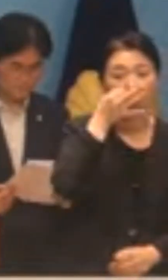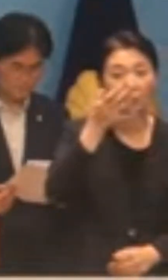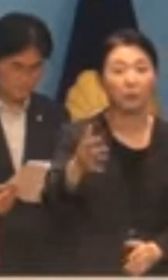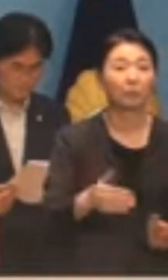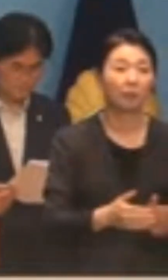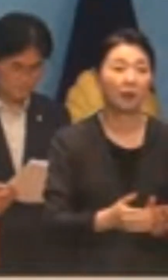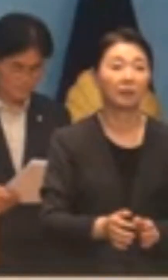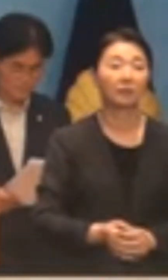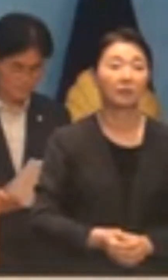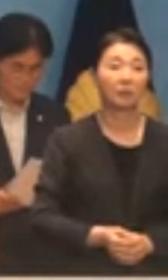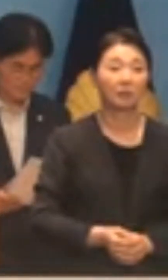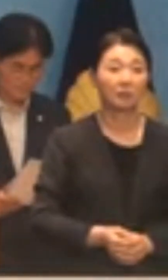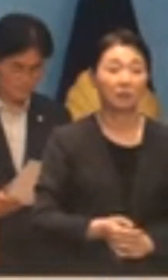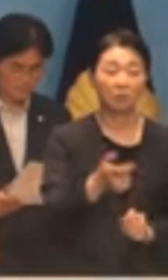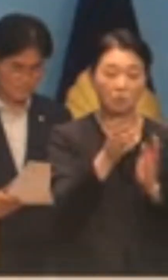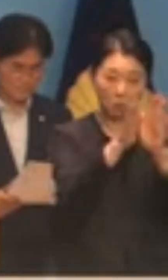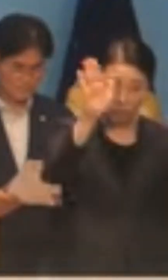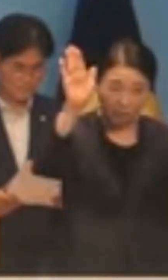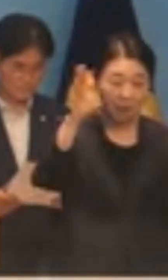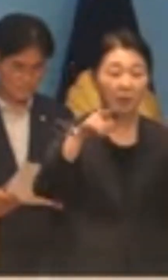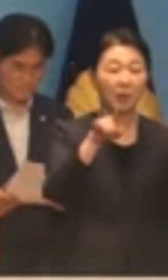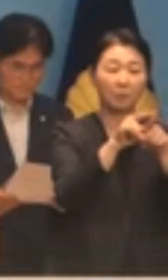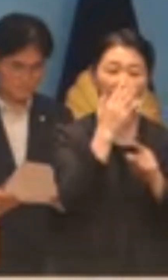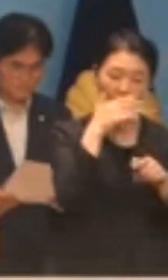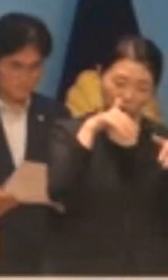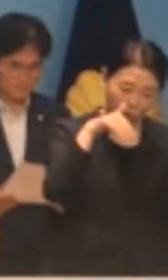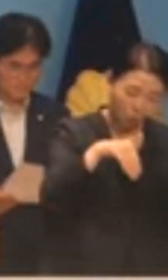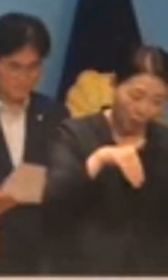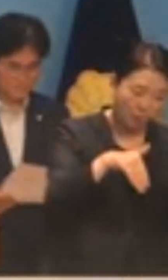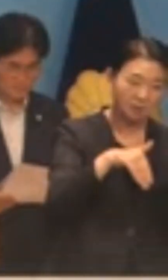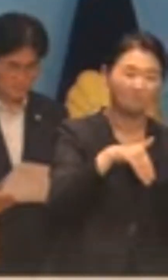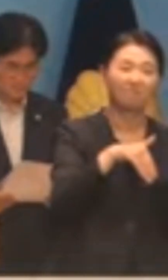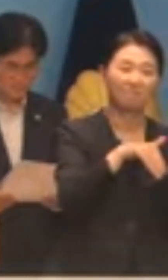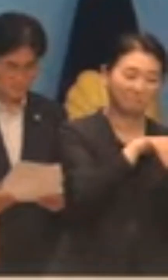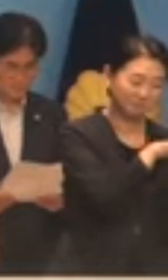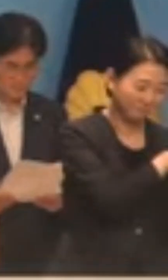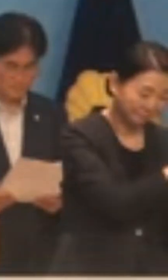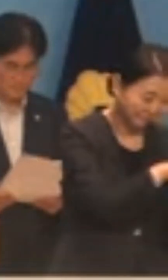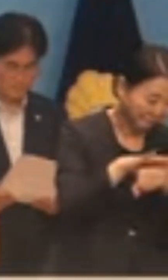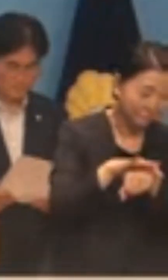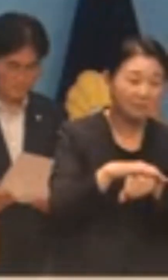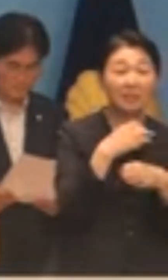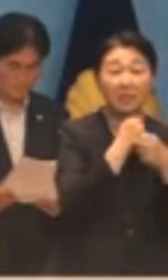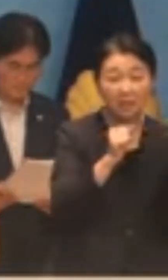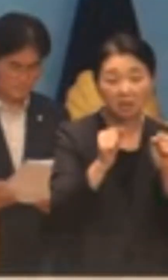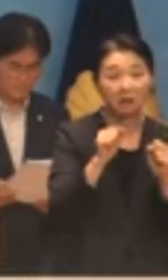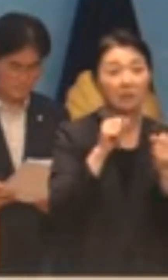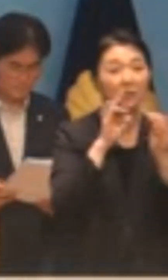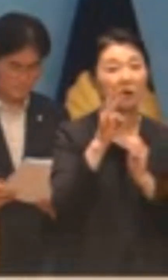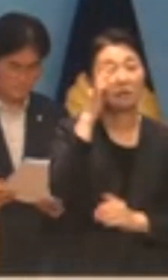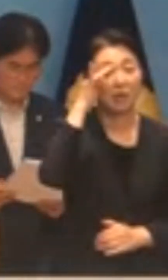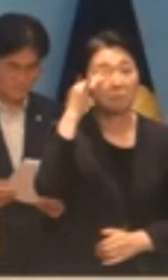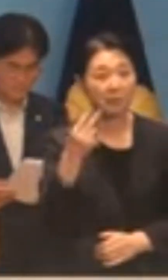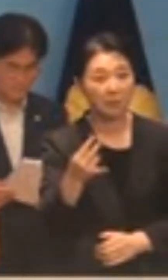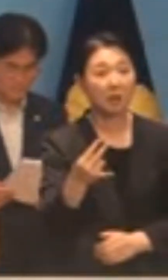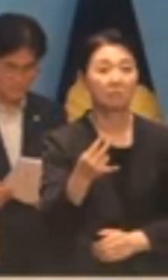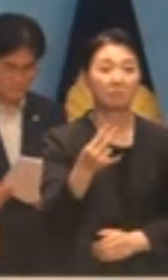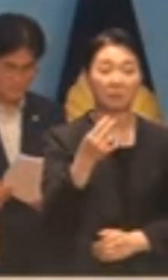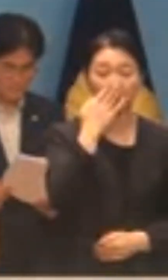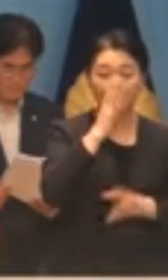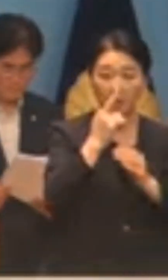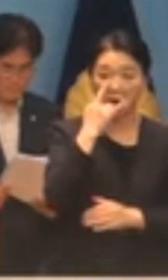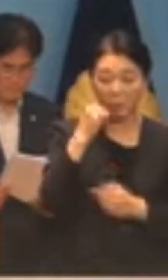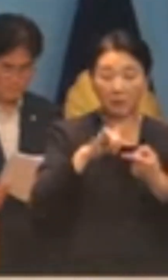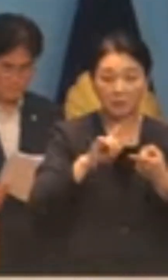보여주셨습니다. 모세와 함께 히브리 노예를 자유로 이끈 예언자 미리암, 이스라엘 백성의 어머니로서